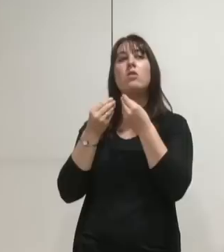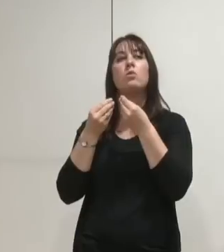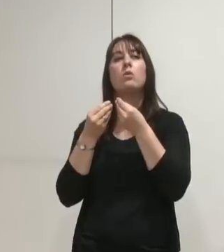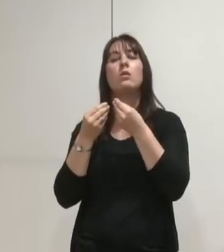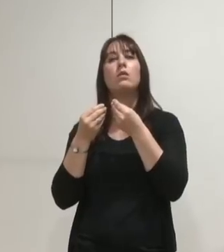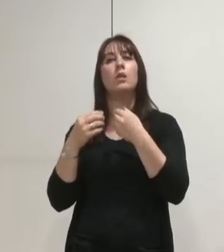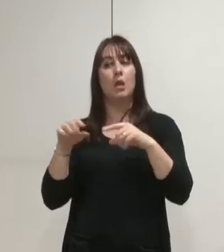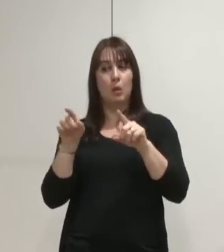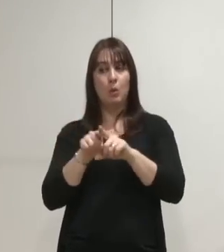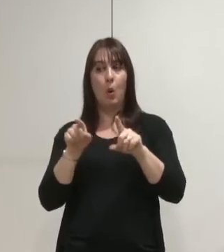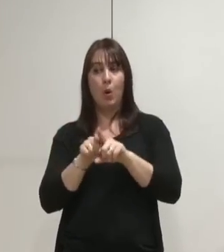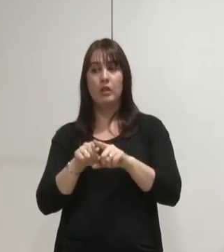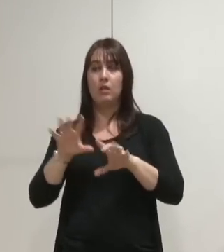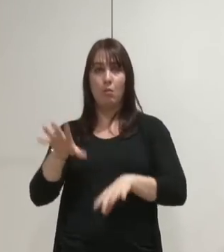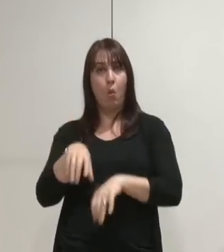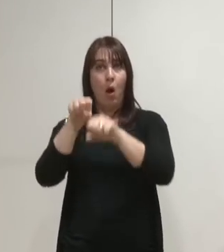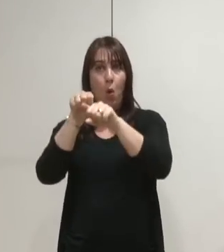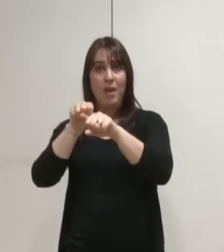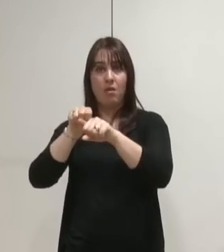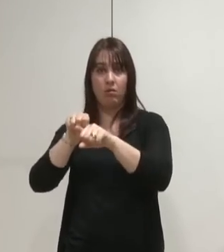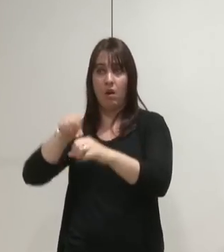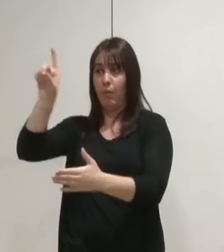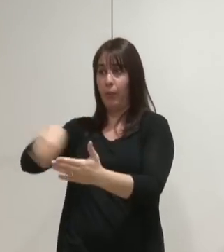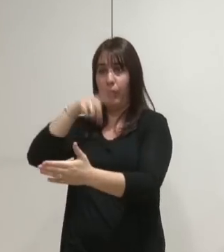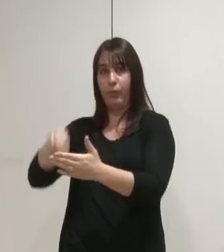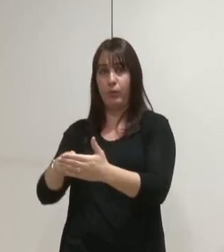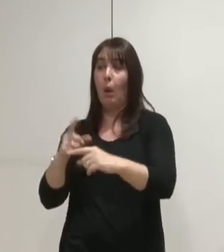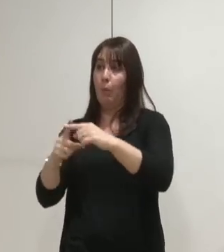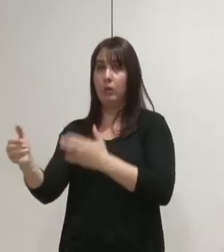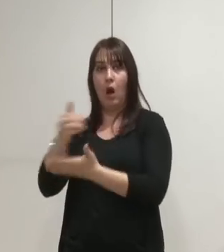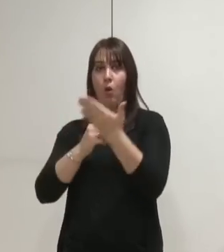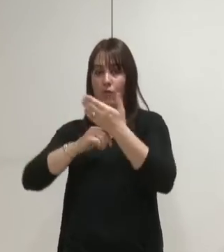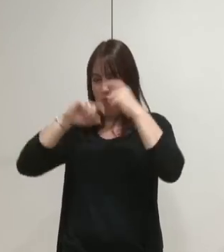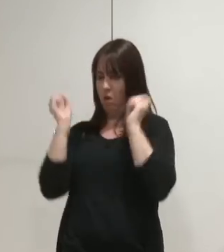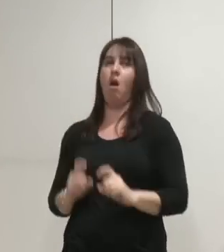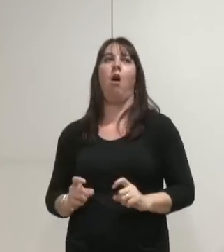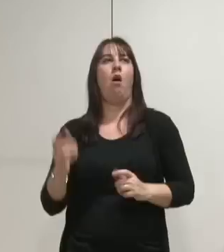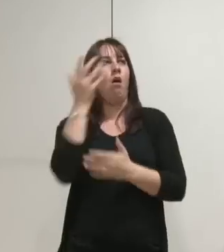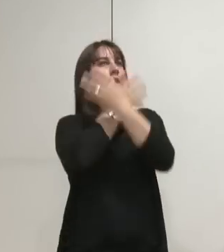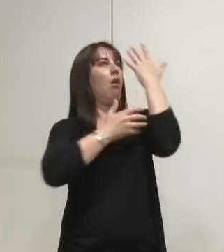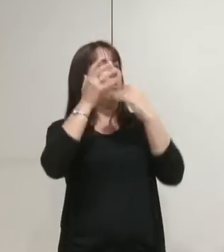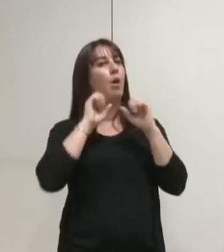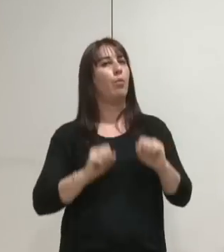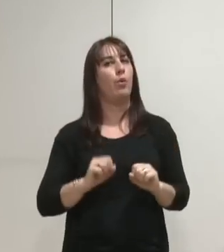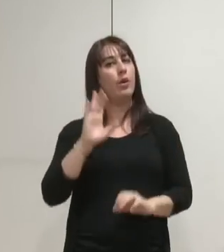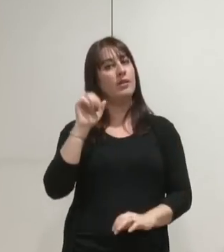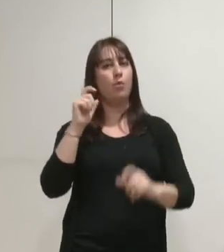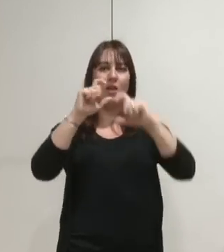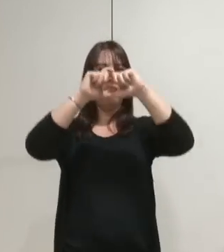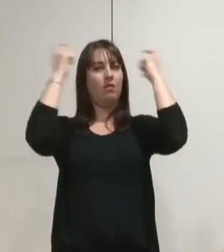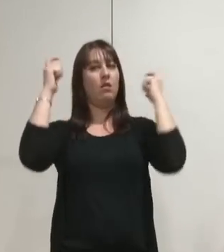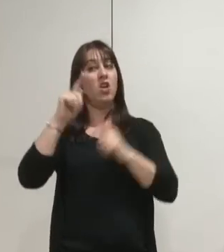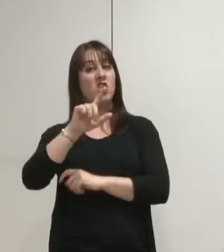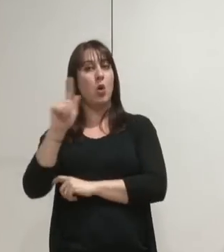à amputer d'une partie de ses compétences et de ses revenus cela regarde donc non seulement GEG en tant